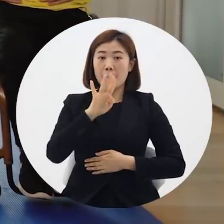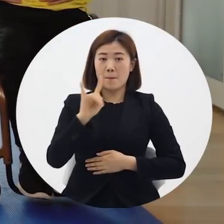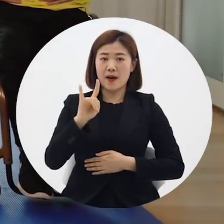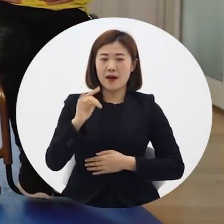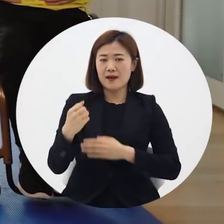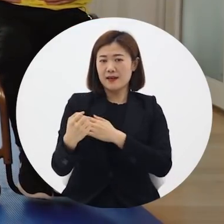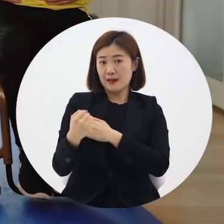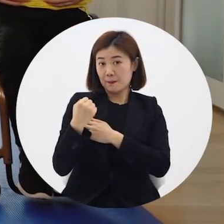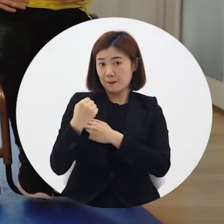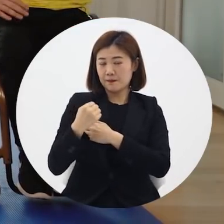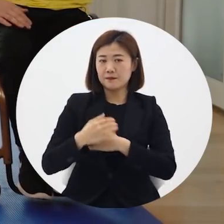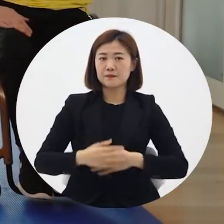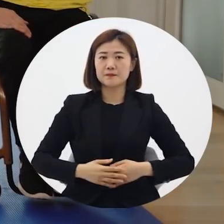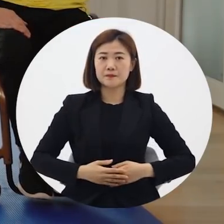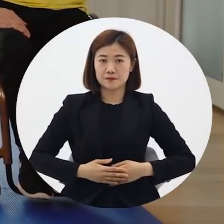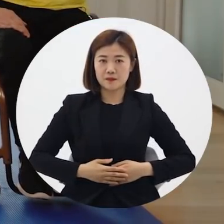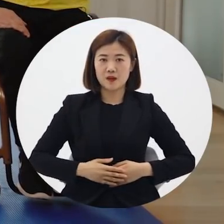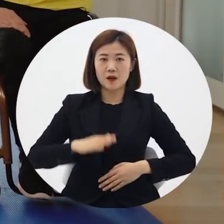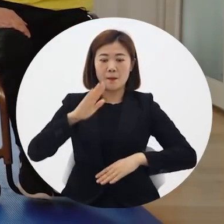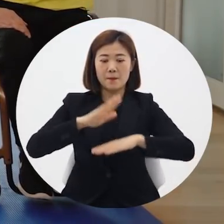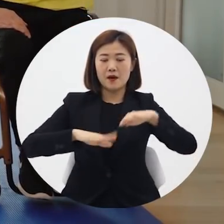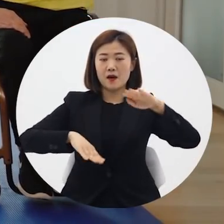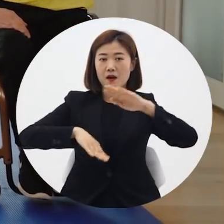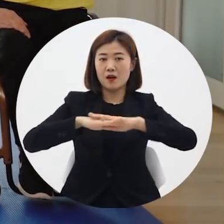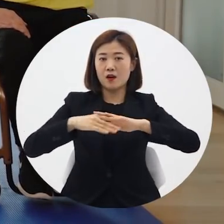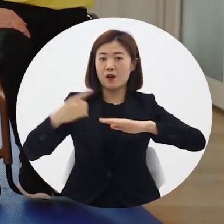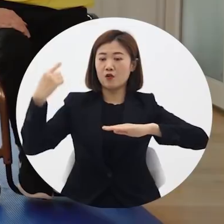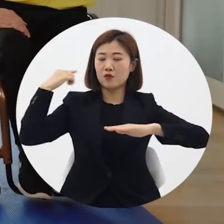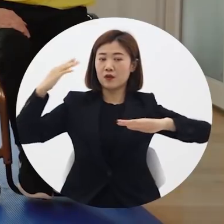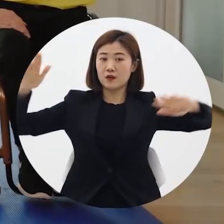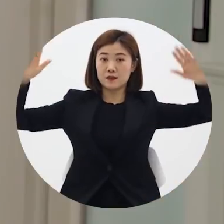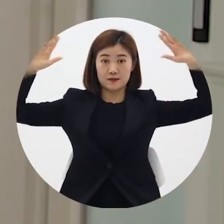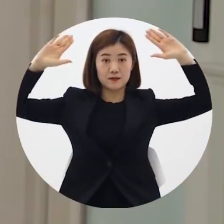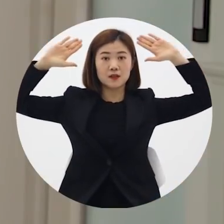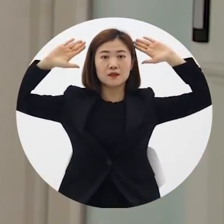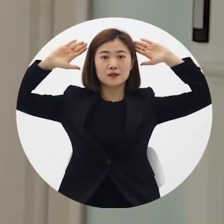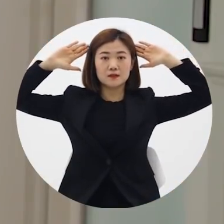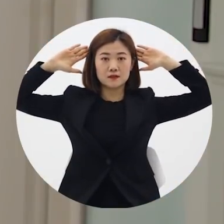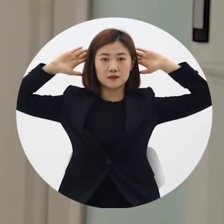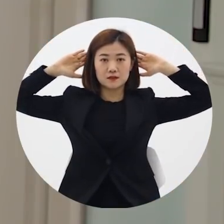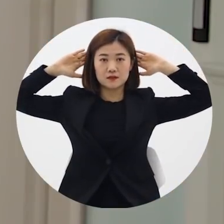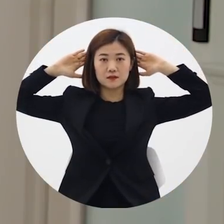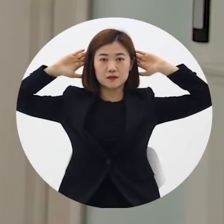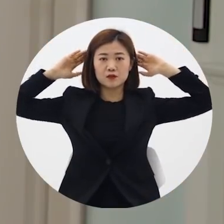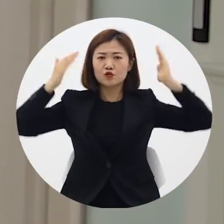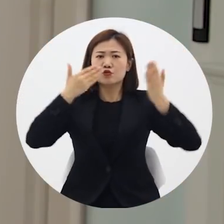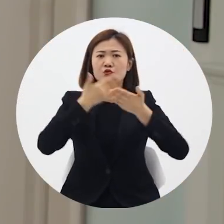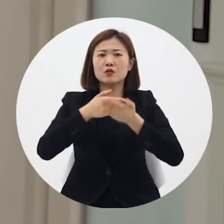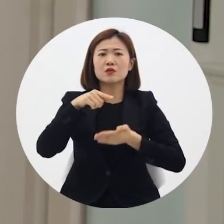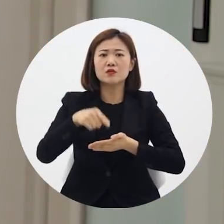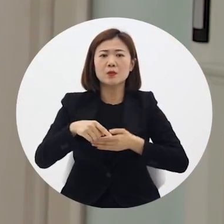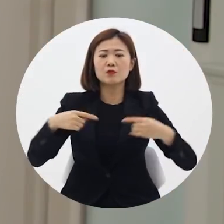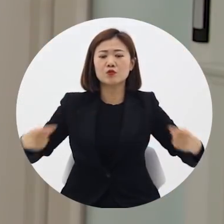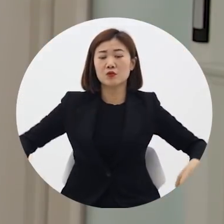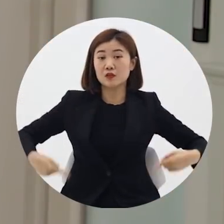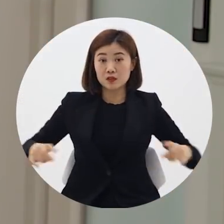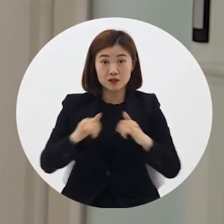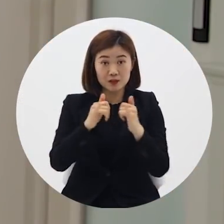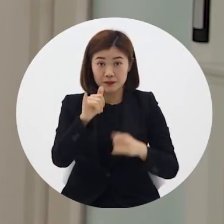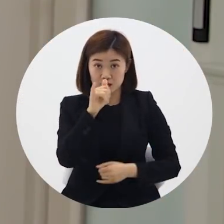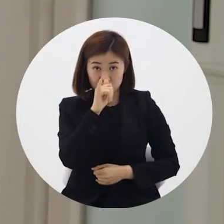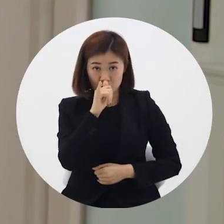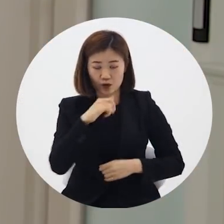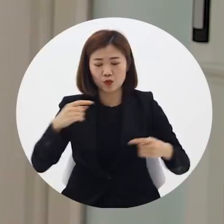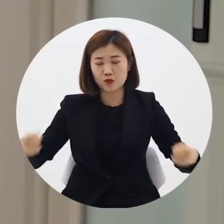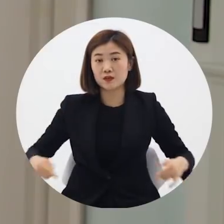좀 주십니다. 그리고 팔을 뒤로 제쳐주신 상태에서 자, 여기서 포인트는 휠체어 타신 분들이 계시죠.